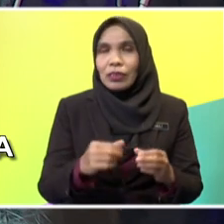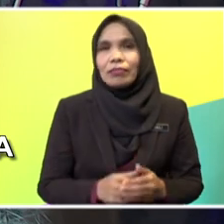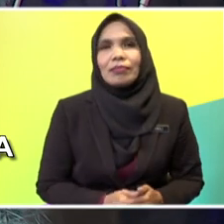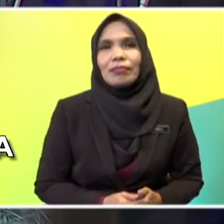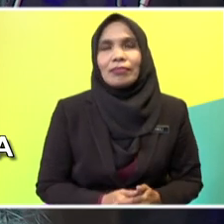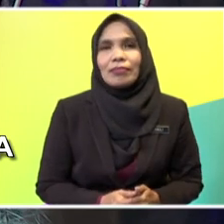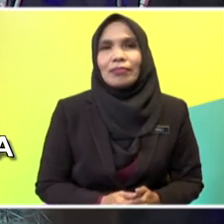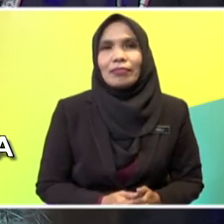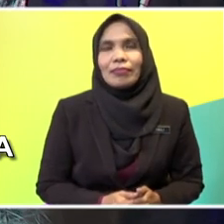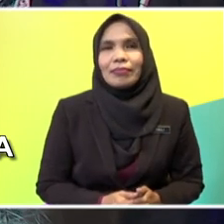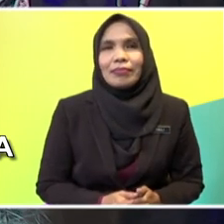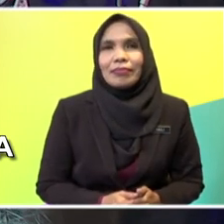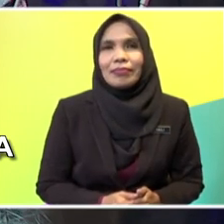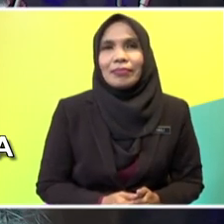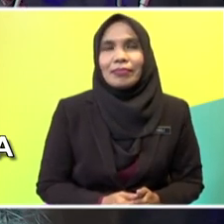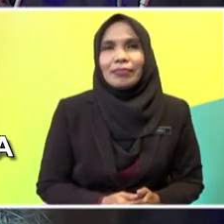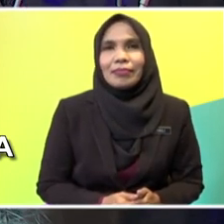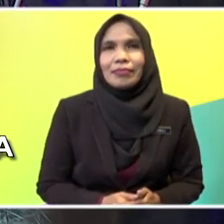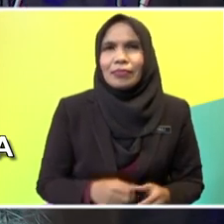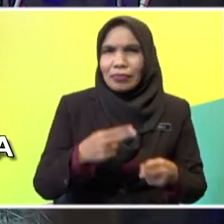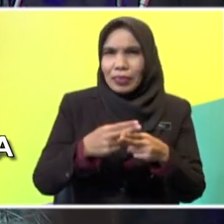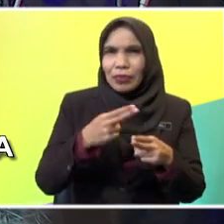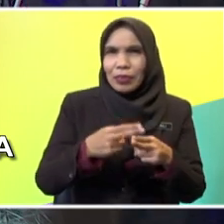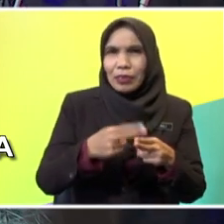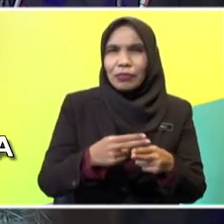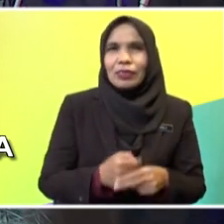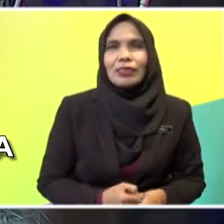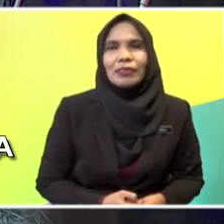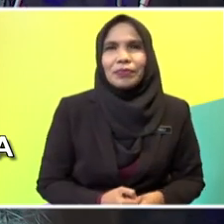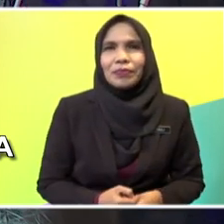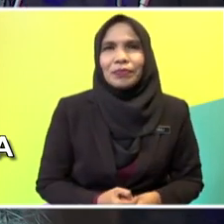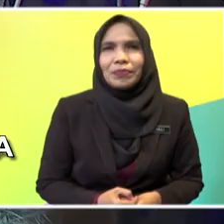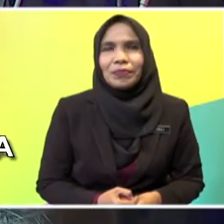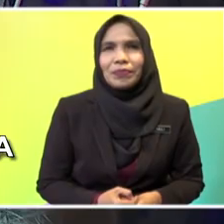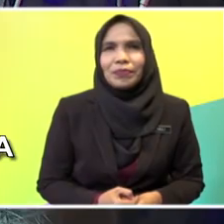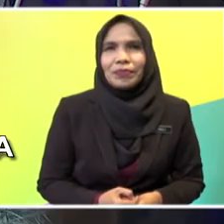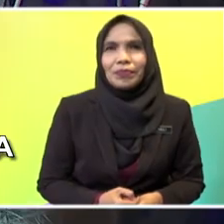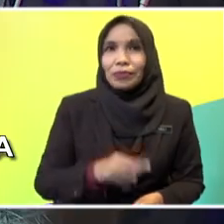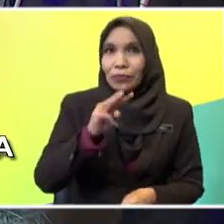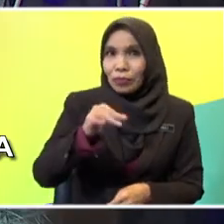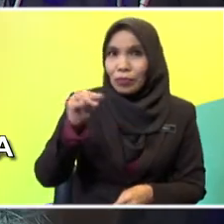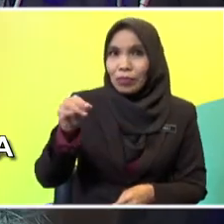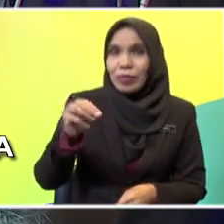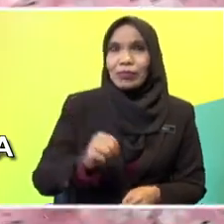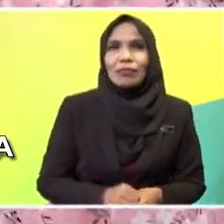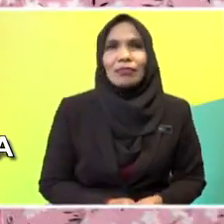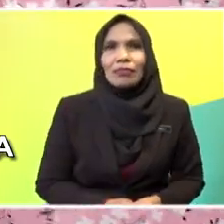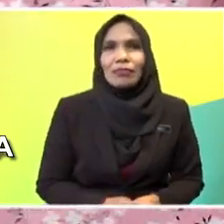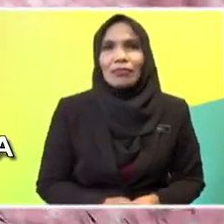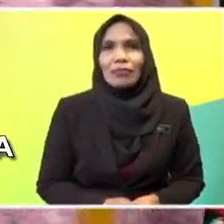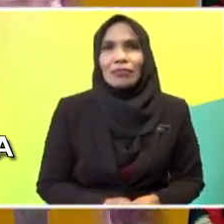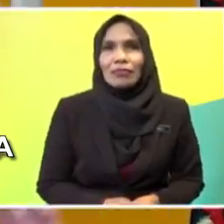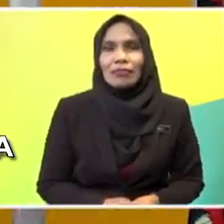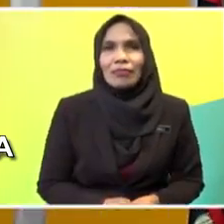ada leher yang nama-nama ni mewakili murid-murid ke? Itu murid-murid kami. Ada Suhaili, Suhaili. Ada